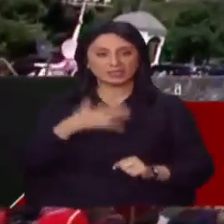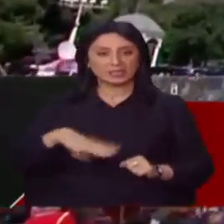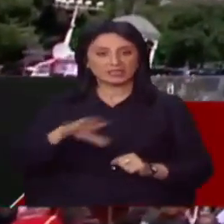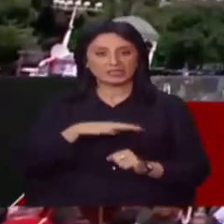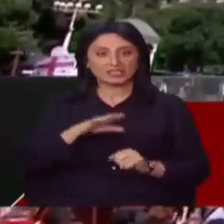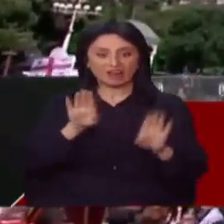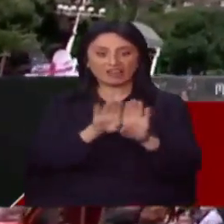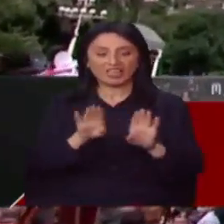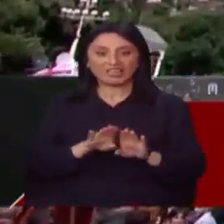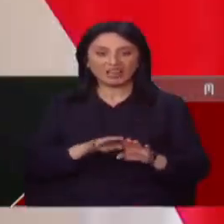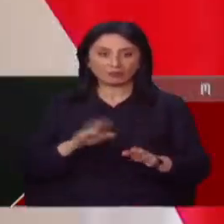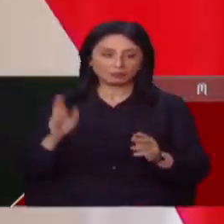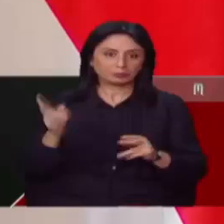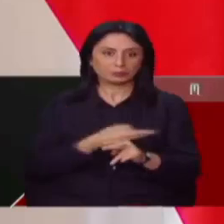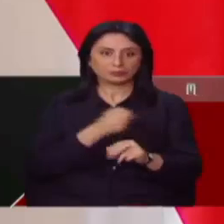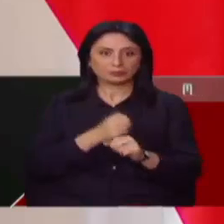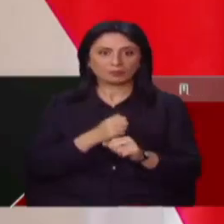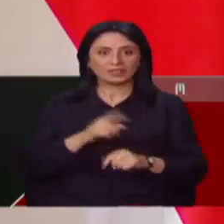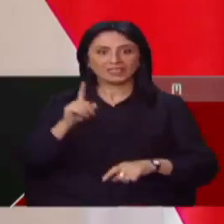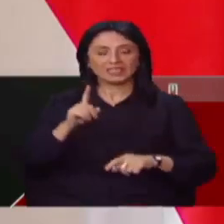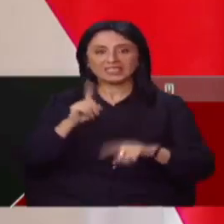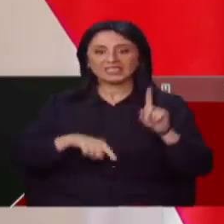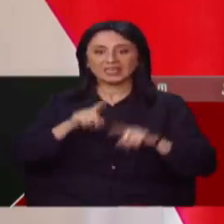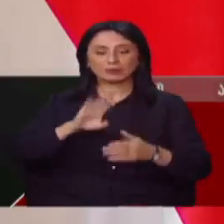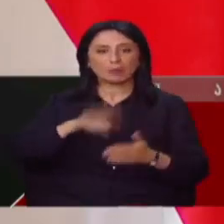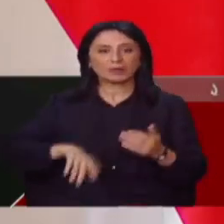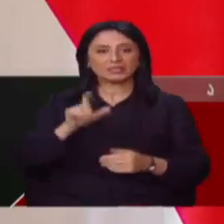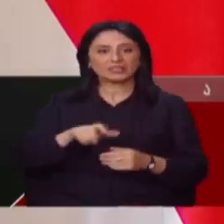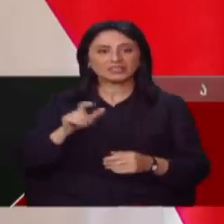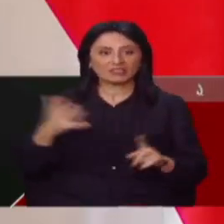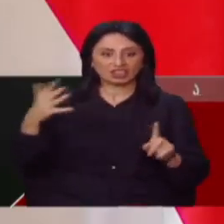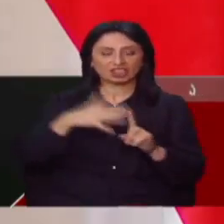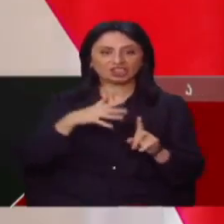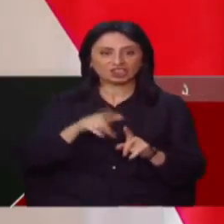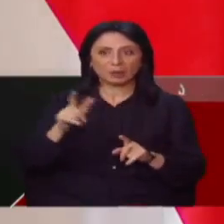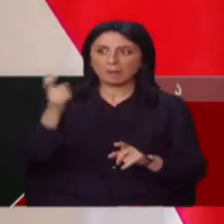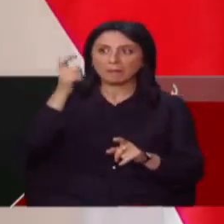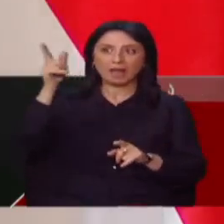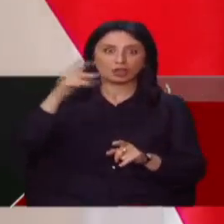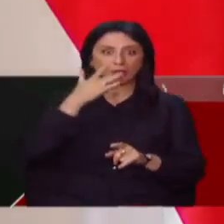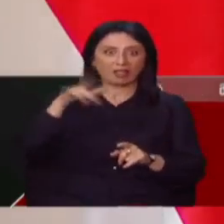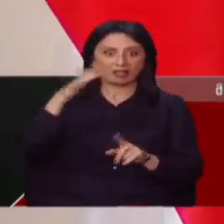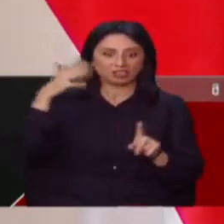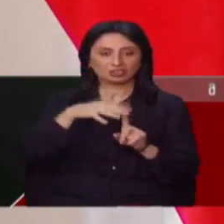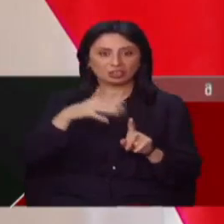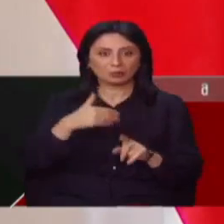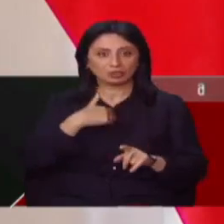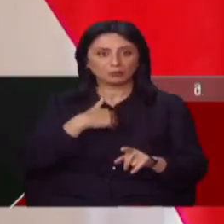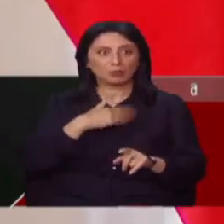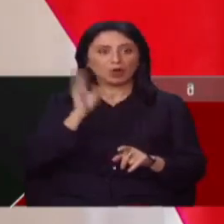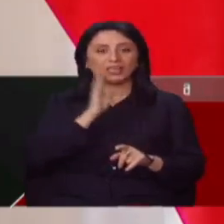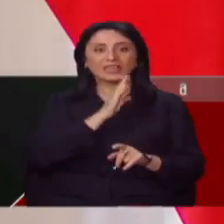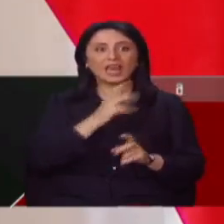საქართველოს იდენტობის შერყევას. აი მუსამშობლოების შემოტევა და მათი პატრონების მხრიდან შემოტევა ჩვენს დედა